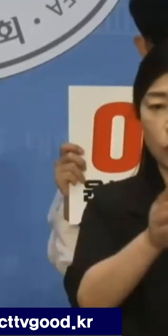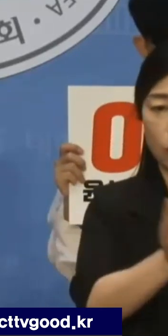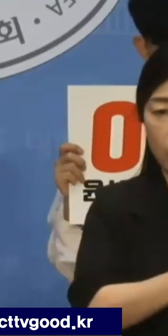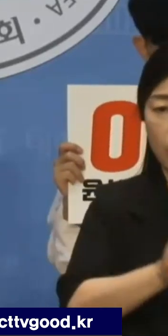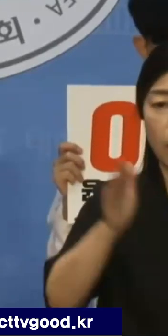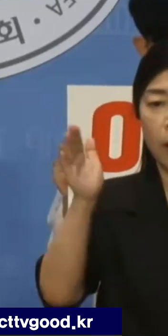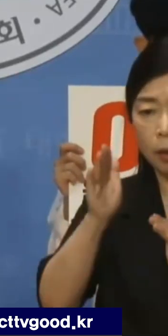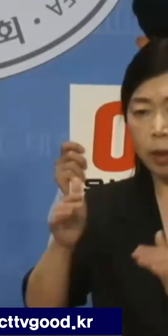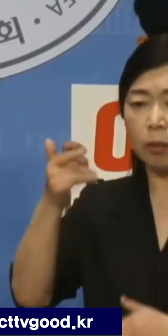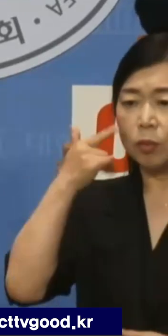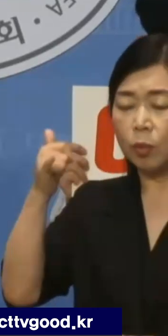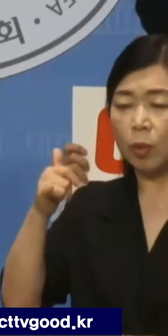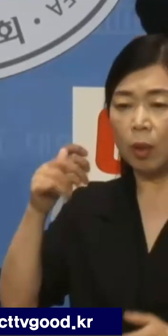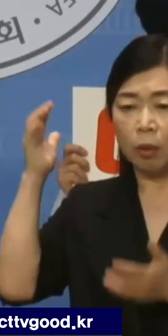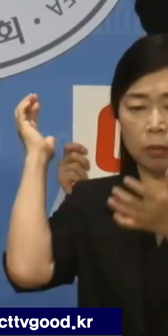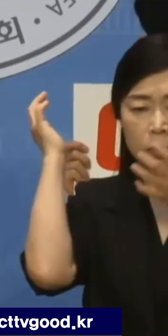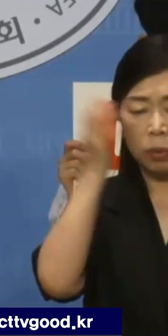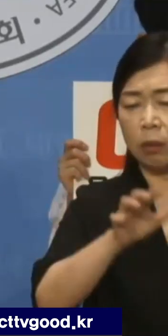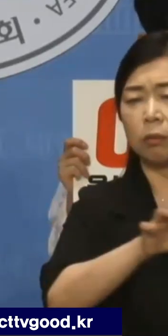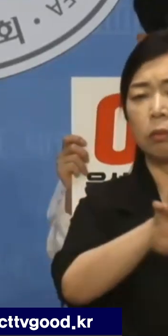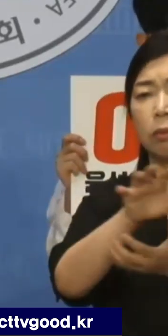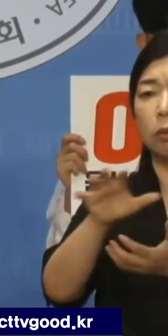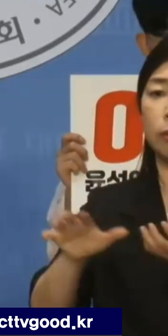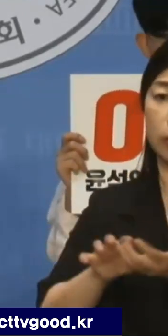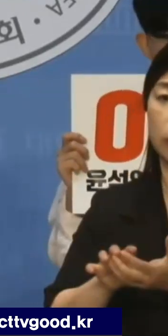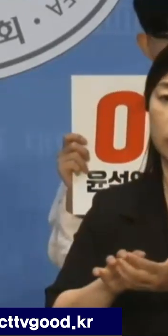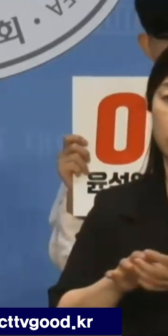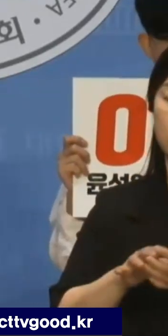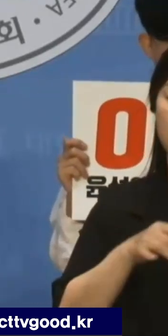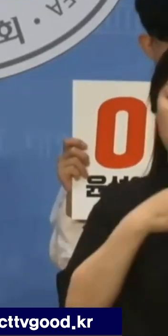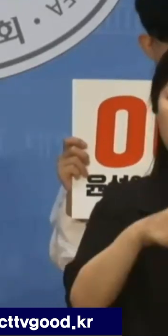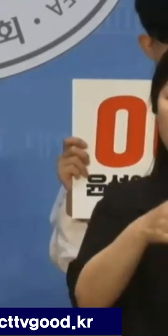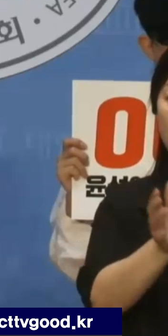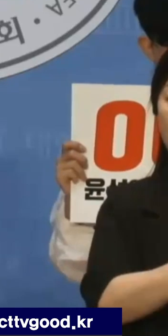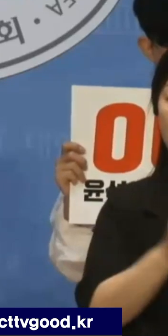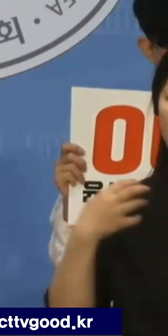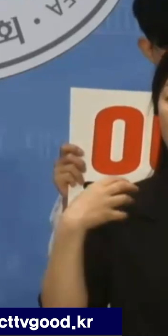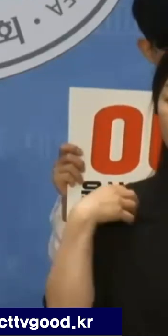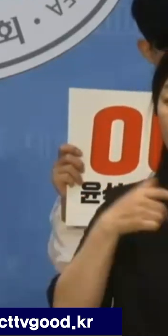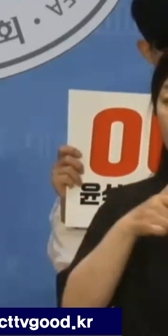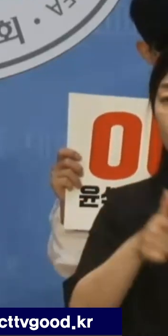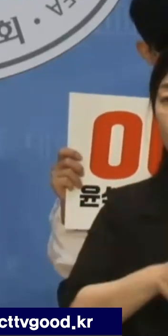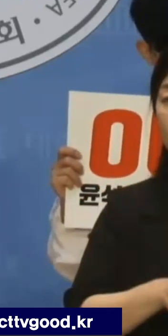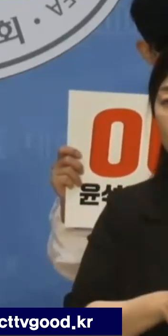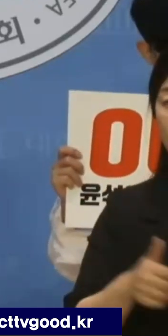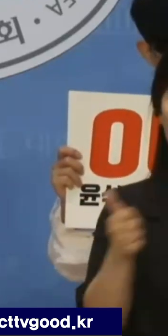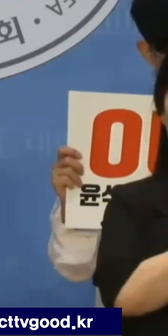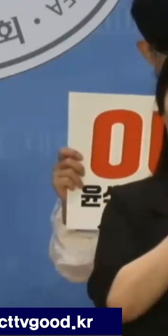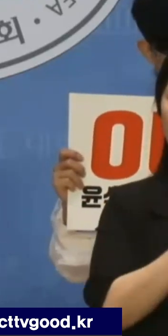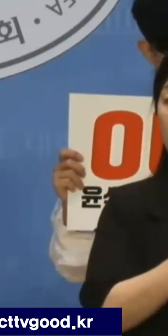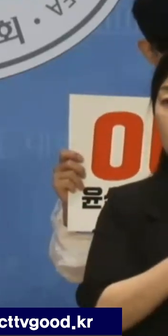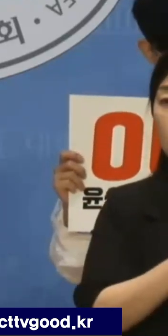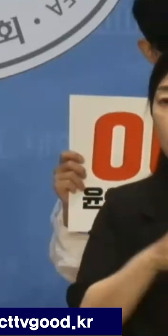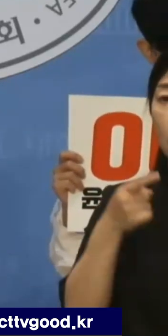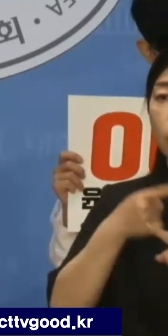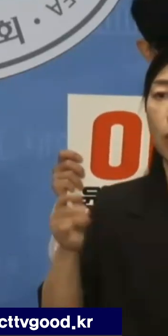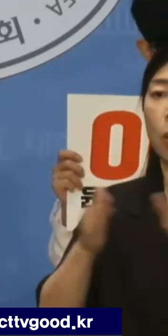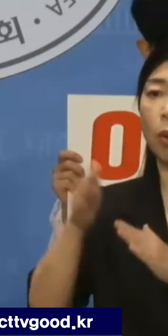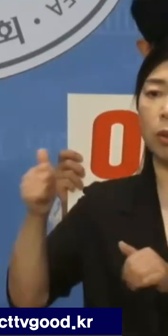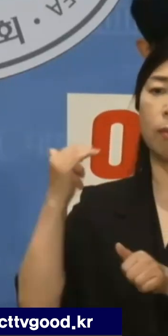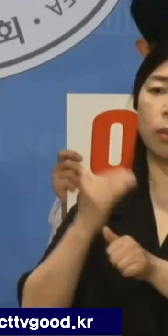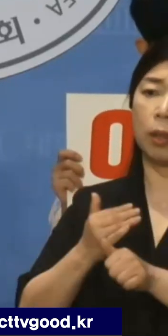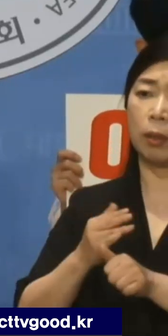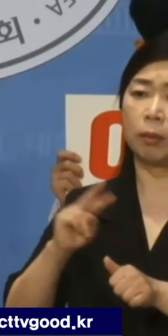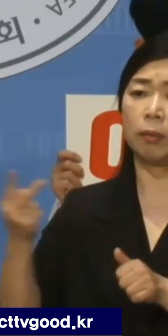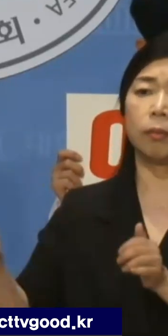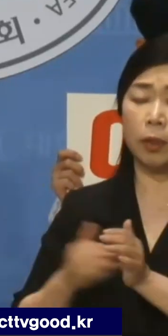대혼란에 빠지게 되었습니다. 교육부 담당 국장이 경질됐고 평가원장은 사임했습니다.